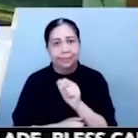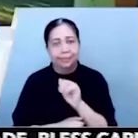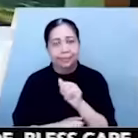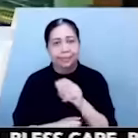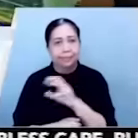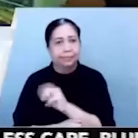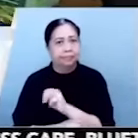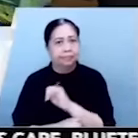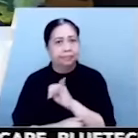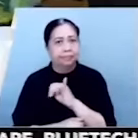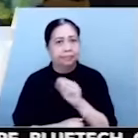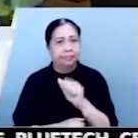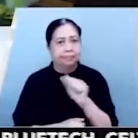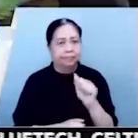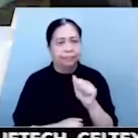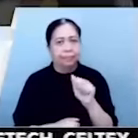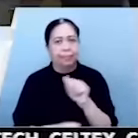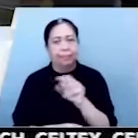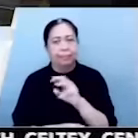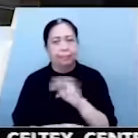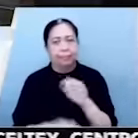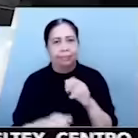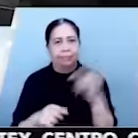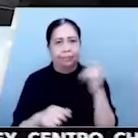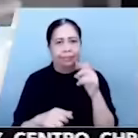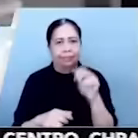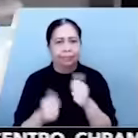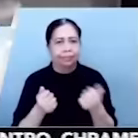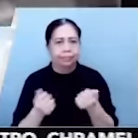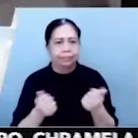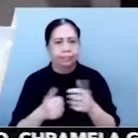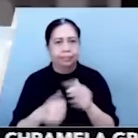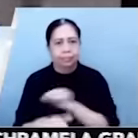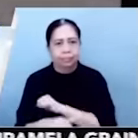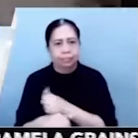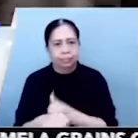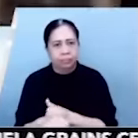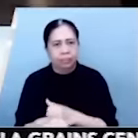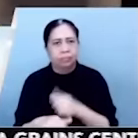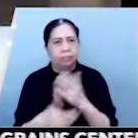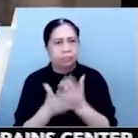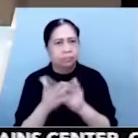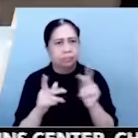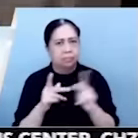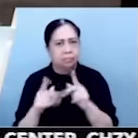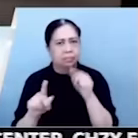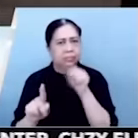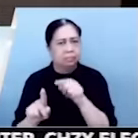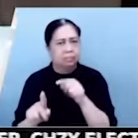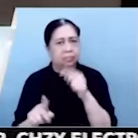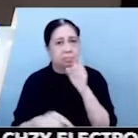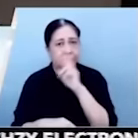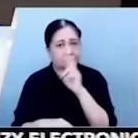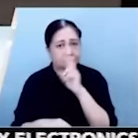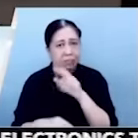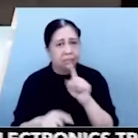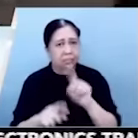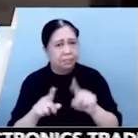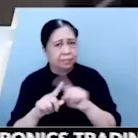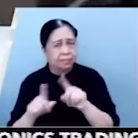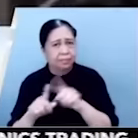Airport Authority na nagkulang sila pagdating sa pest control, may mga netizen ding ipinunto na ang mga daga at iba pang peste sa